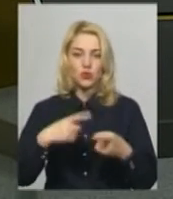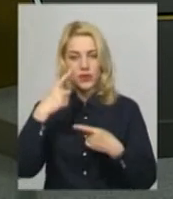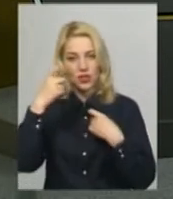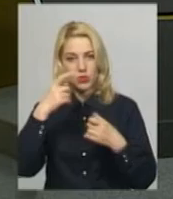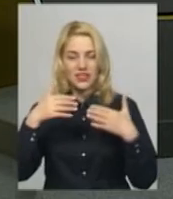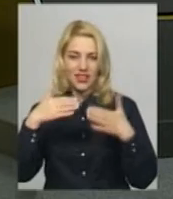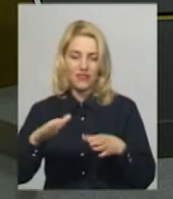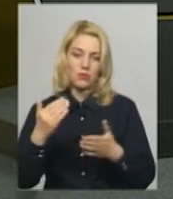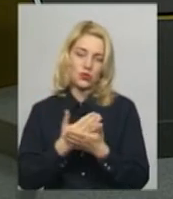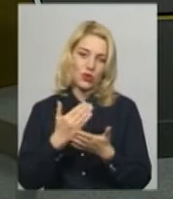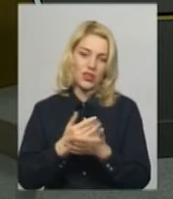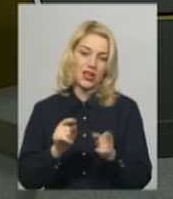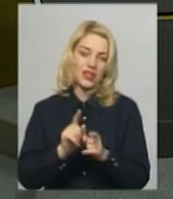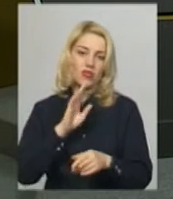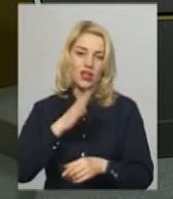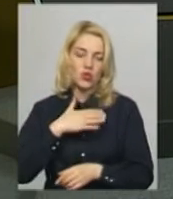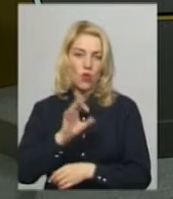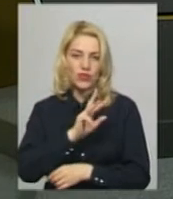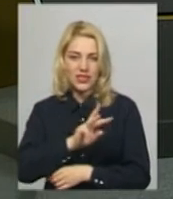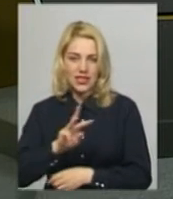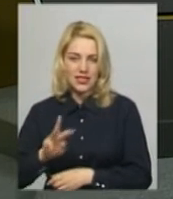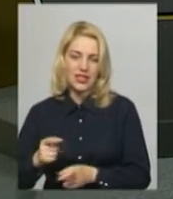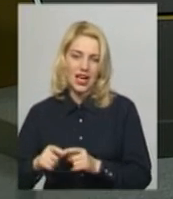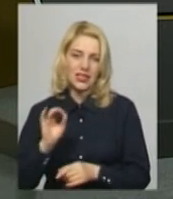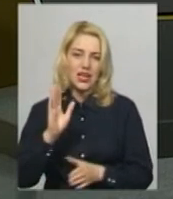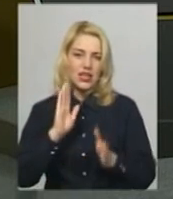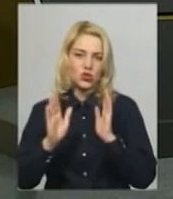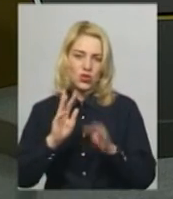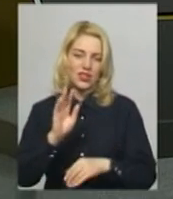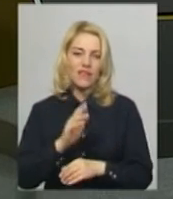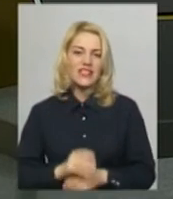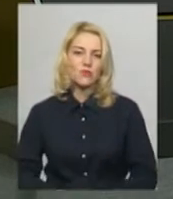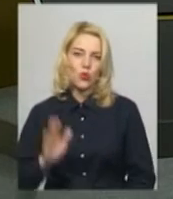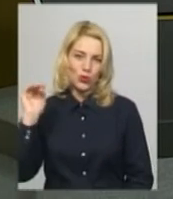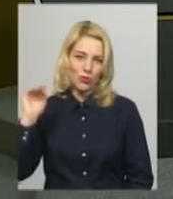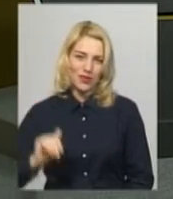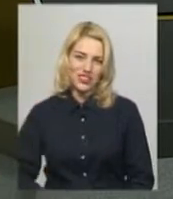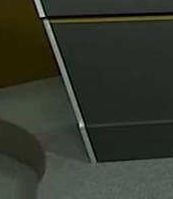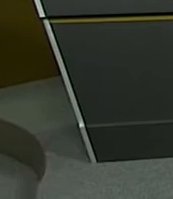інформаційних випусках новин, а також на нашому офіційному сайті та сторінці у Фейсбук. Побачимось!